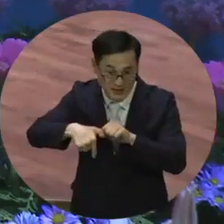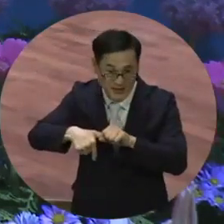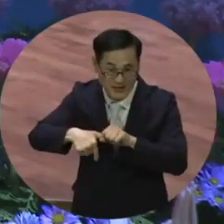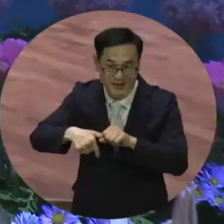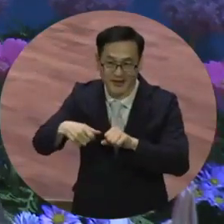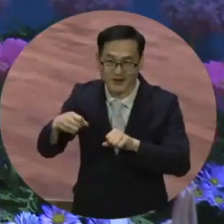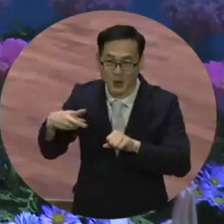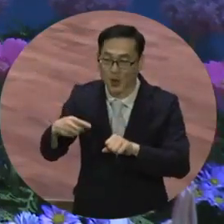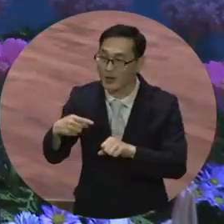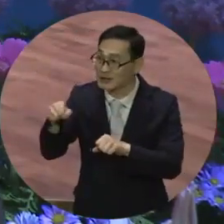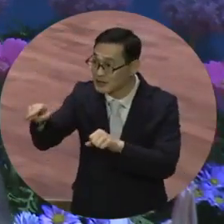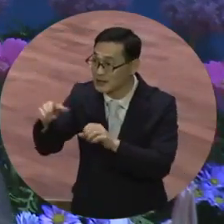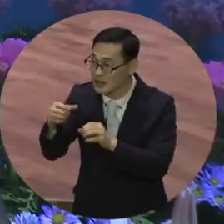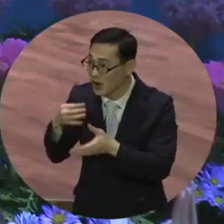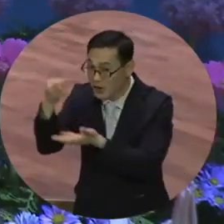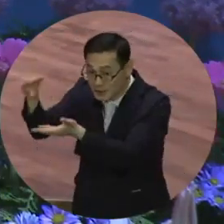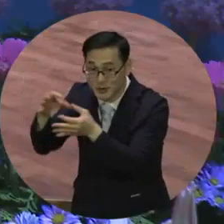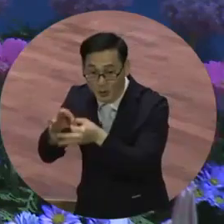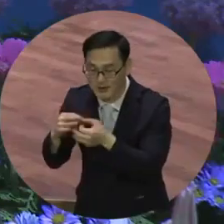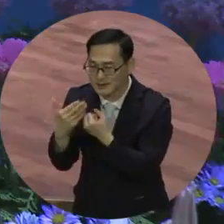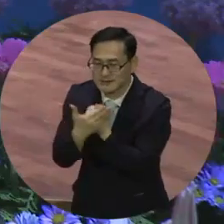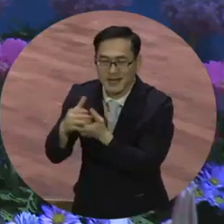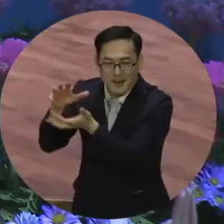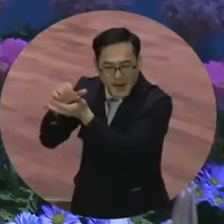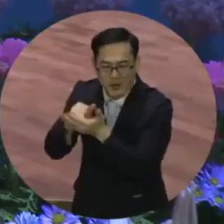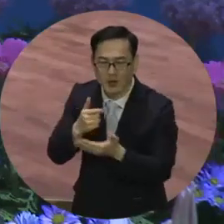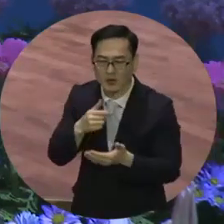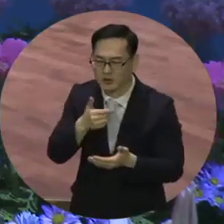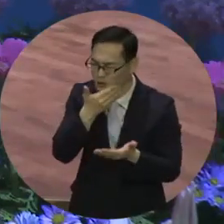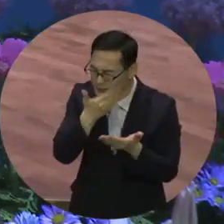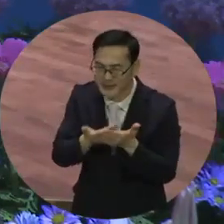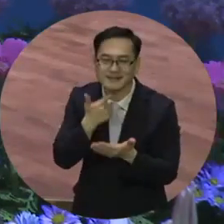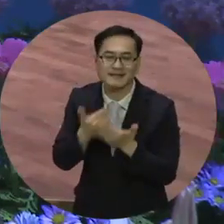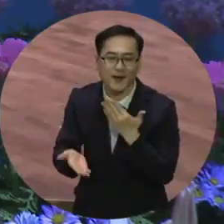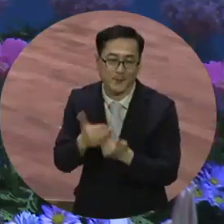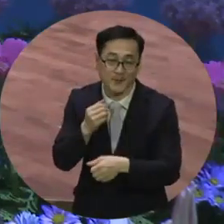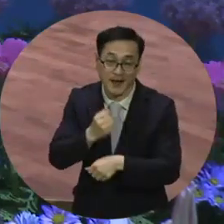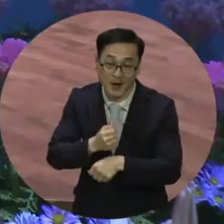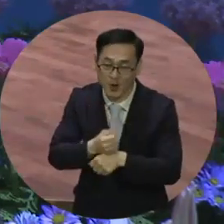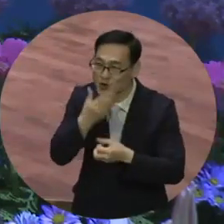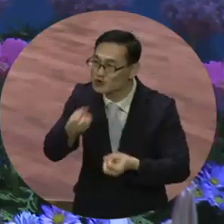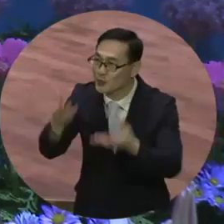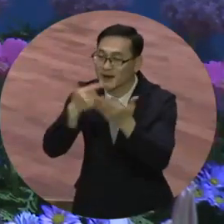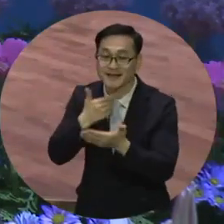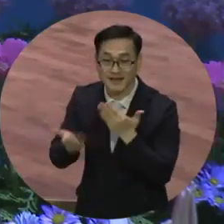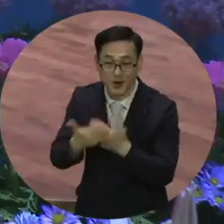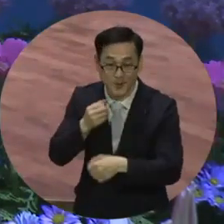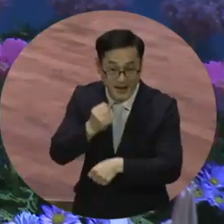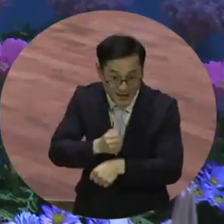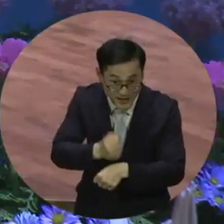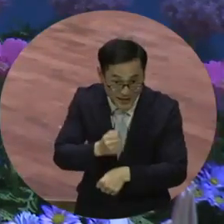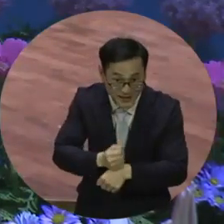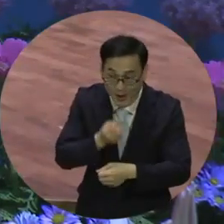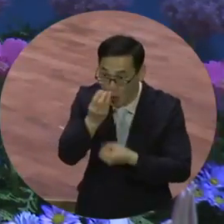되는 이런 참으로 체험을 할 수 있는 복된 시간 되시기를 바랍니다.